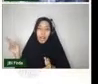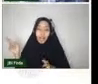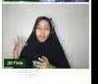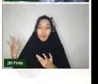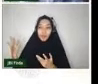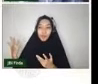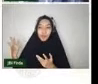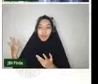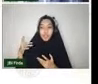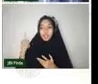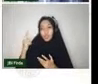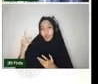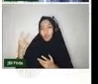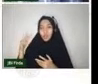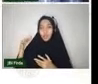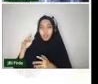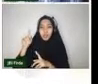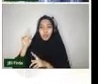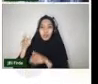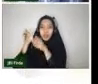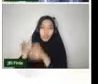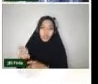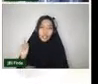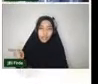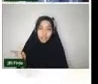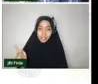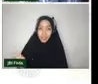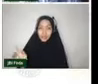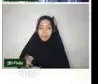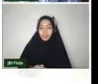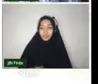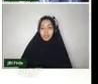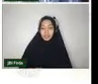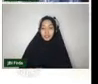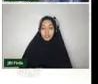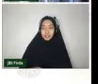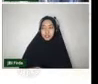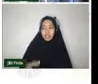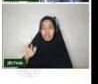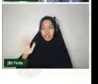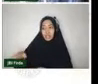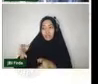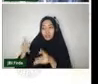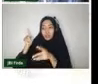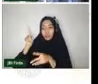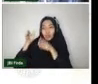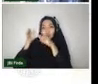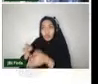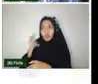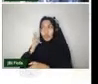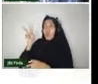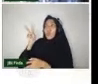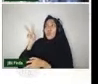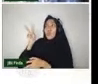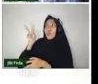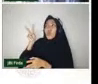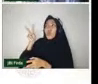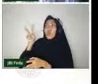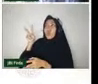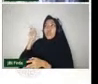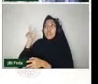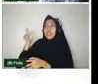berkebutuhan khusus. Jadi kebanyakan, banyaknya mereka melihat hal-hal yang baik yang ada pada anak normal, itu